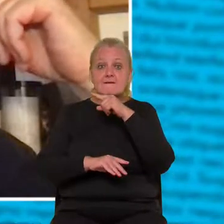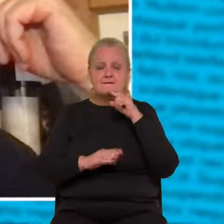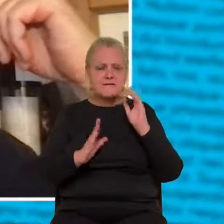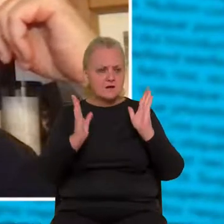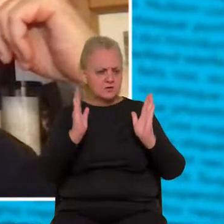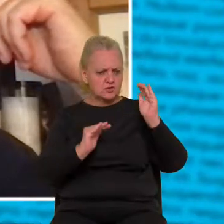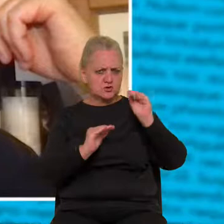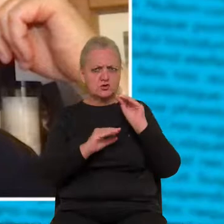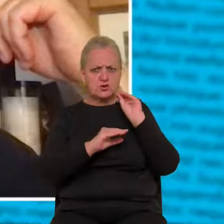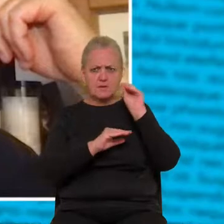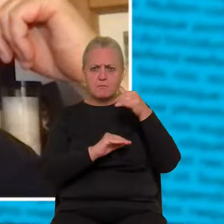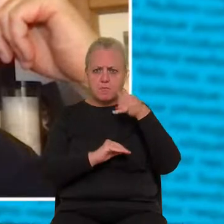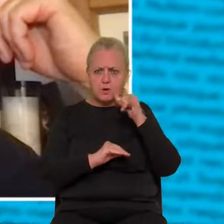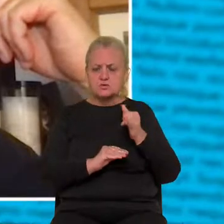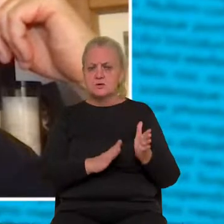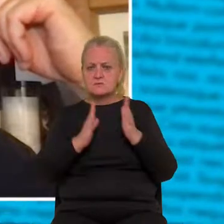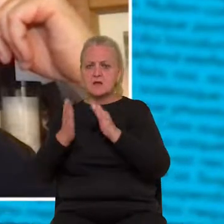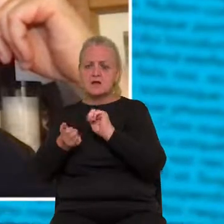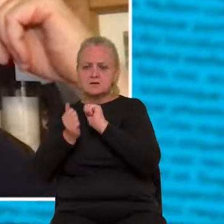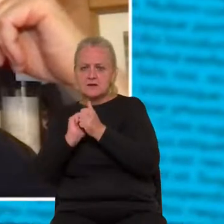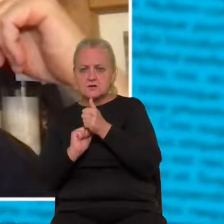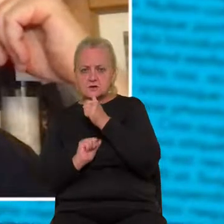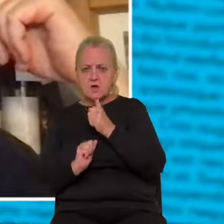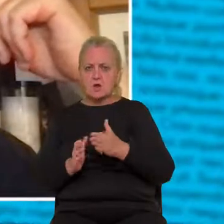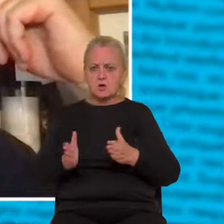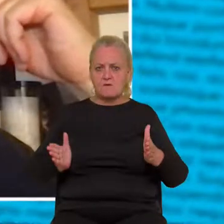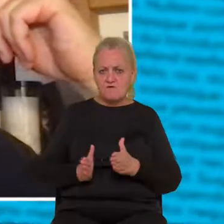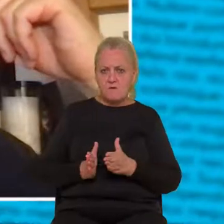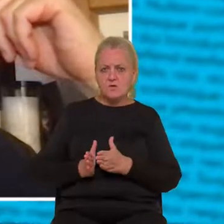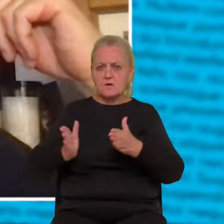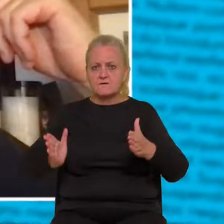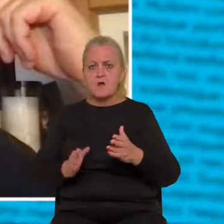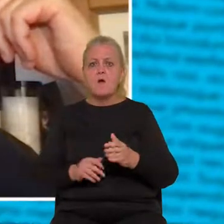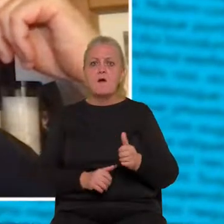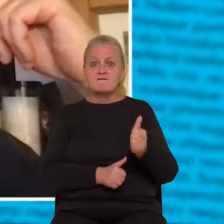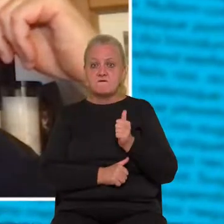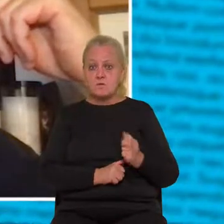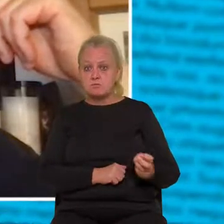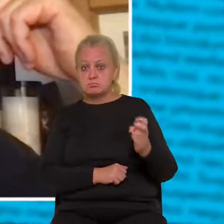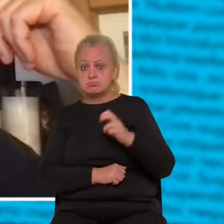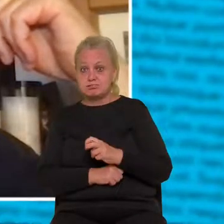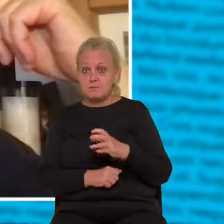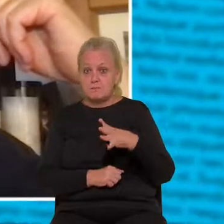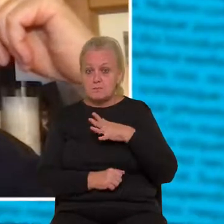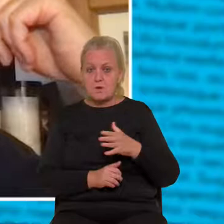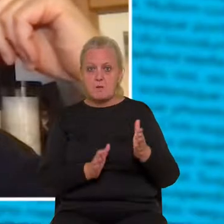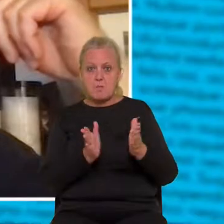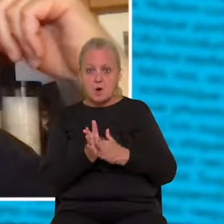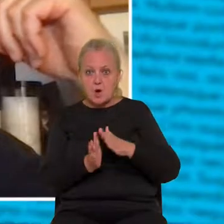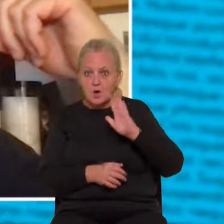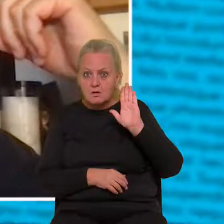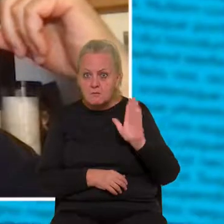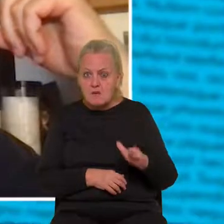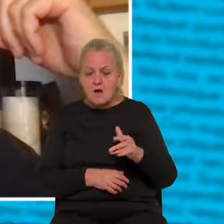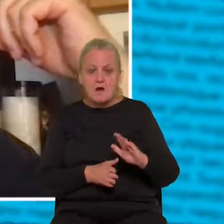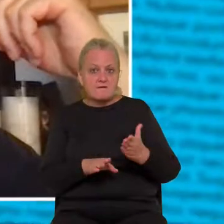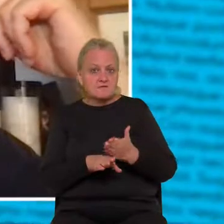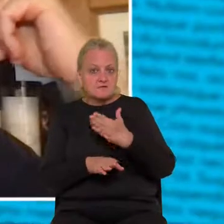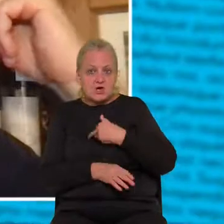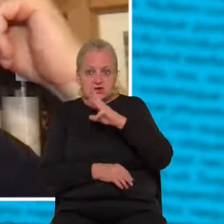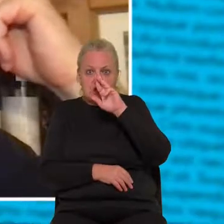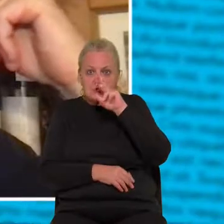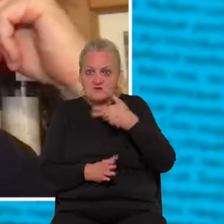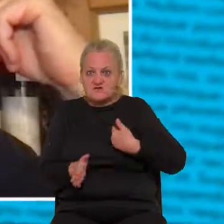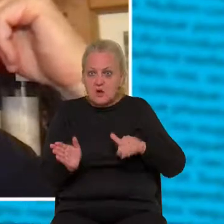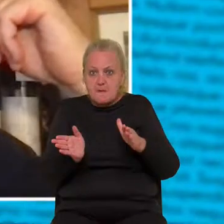zamieniały się na zielone i drogi były szersze. Wsiadali żołnierze, dosiadali się, mieli ze sobą broń, gdy wcześniej nie widziałem